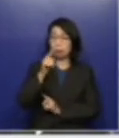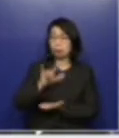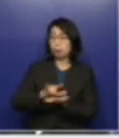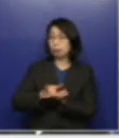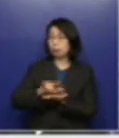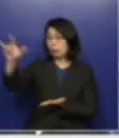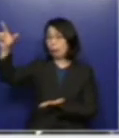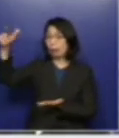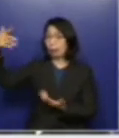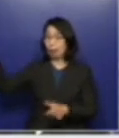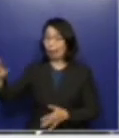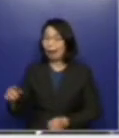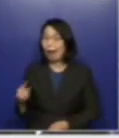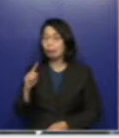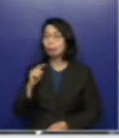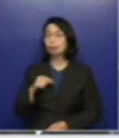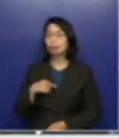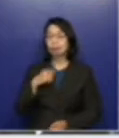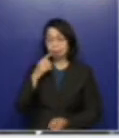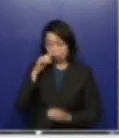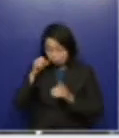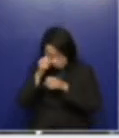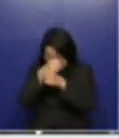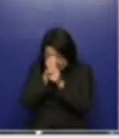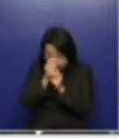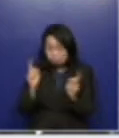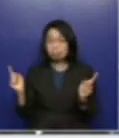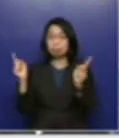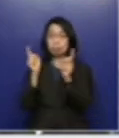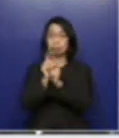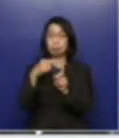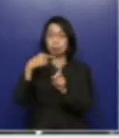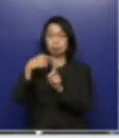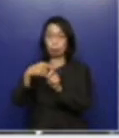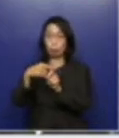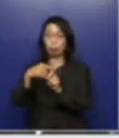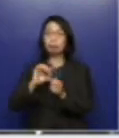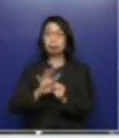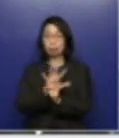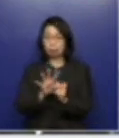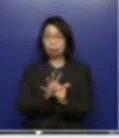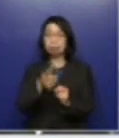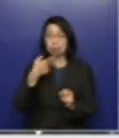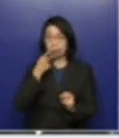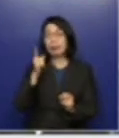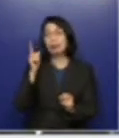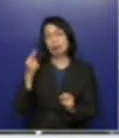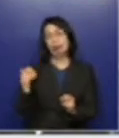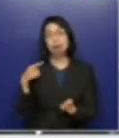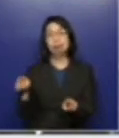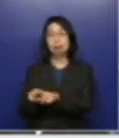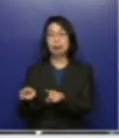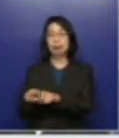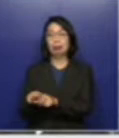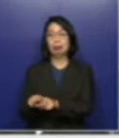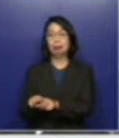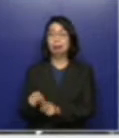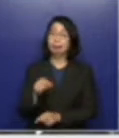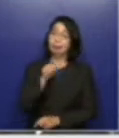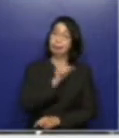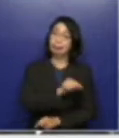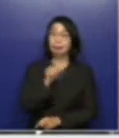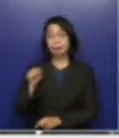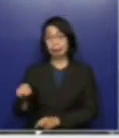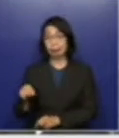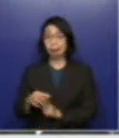วกแต่กรณีหรือเคสที่มาจากที่เป็นลูกสาวท่านอุปทูตซูดานคนนี้เนี่ยต